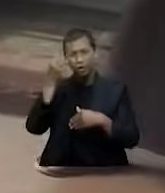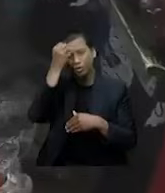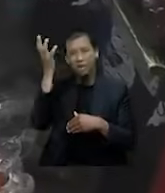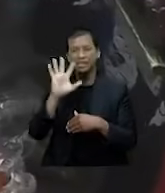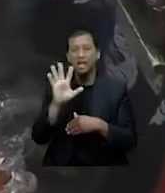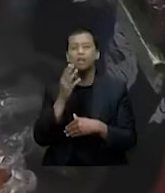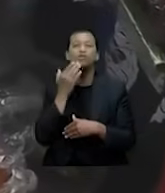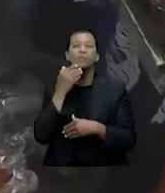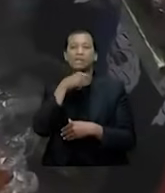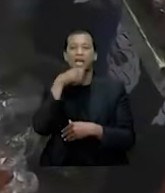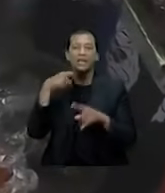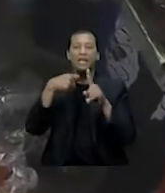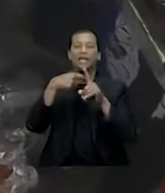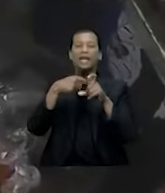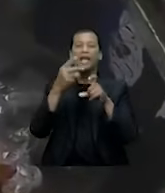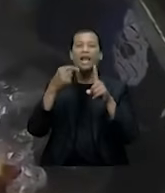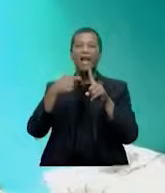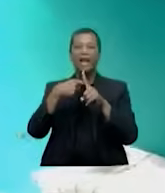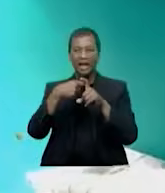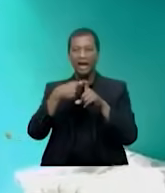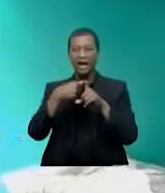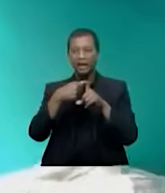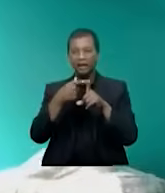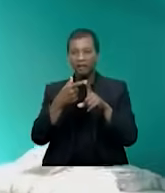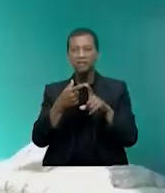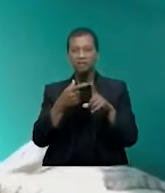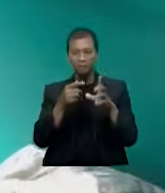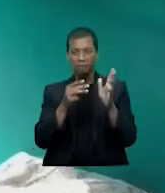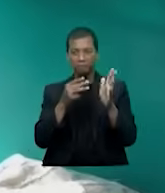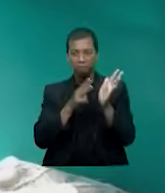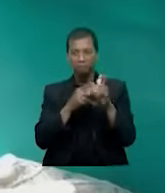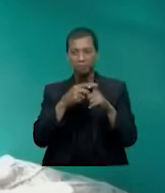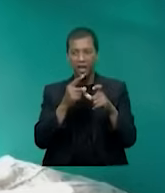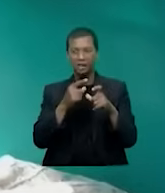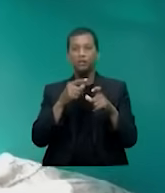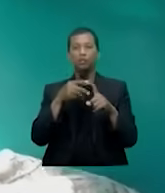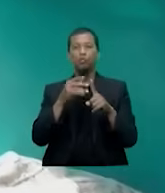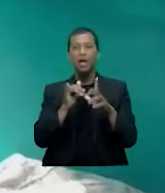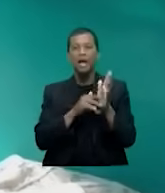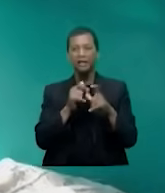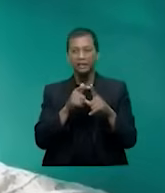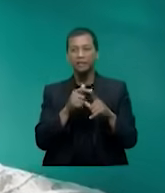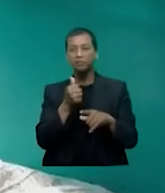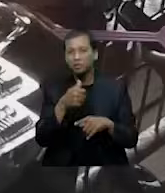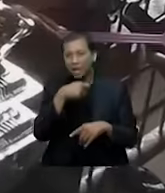Suwarni. Cukup dengan Rp15.000, Anda bisa menikmati 3 tusuk sate kere dan lontong yang